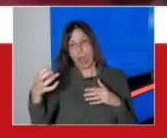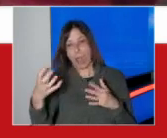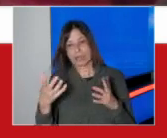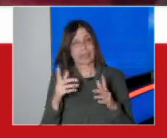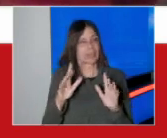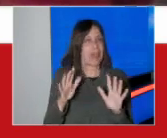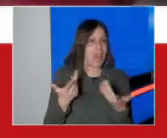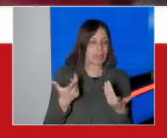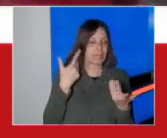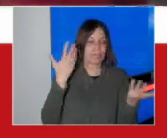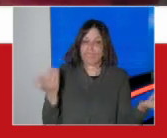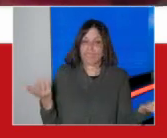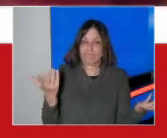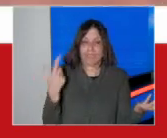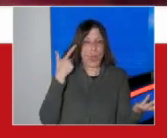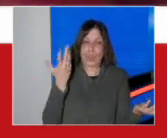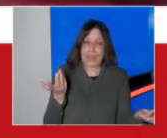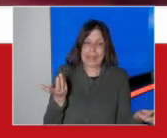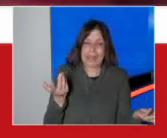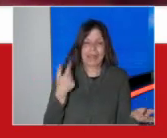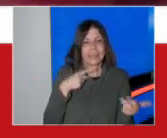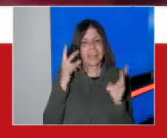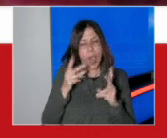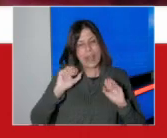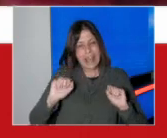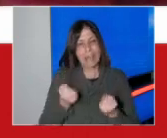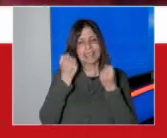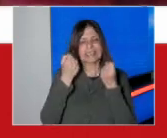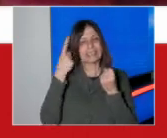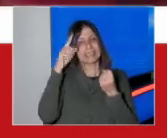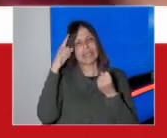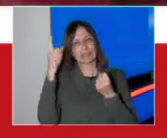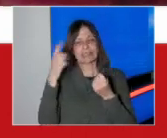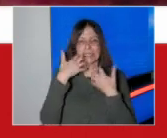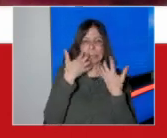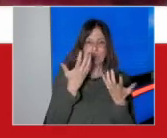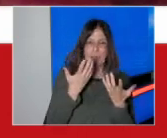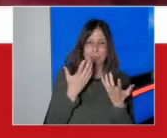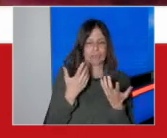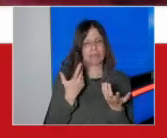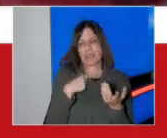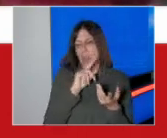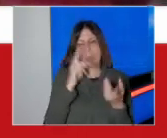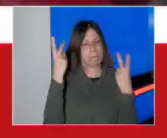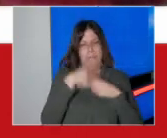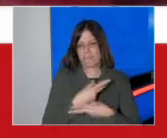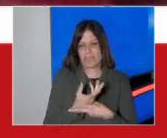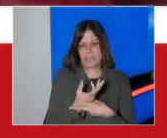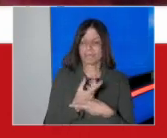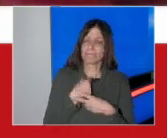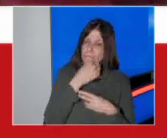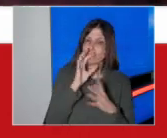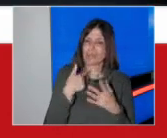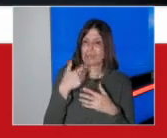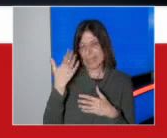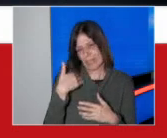מה? אין לי מושג, לא יודע, אני יכול להתאמץ להמציא לך כל מיני סיפורים, אבל אני לא מבין. עכשיו, אם אני